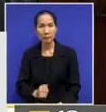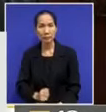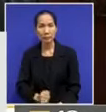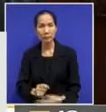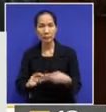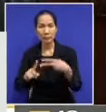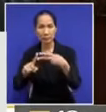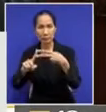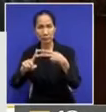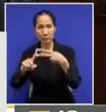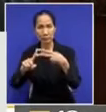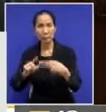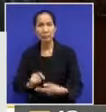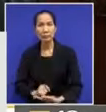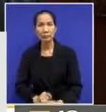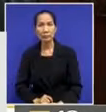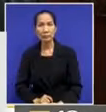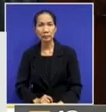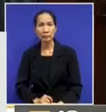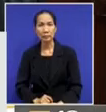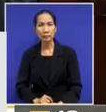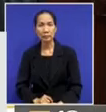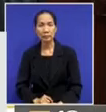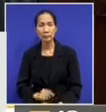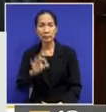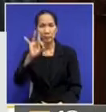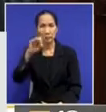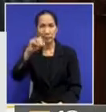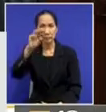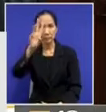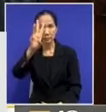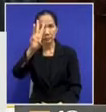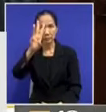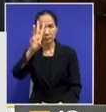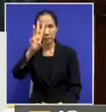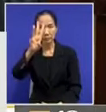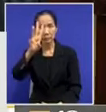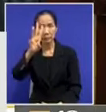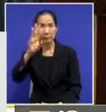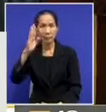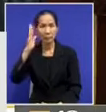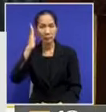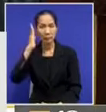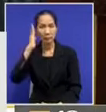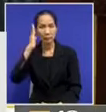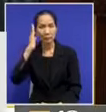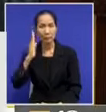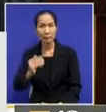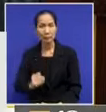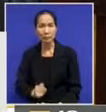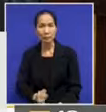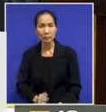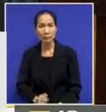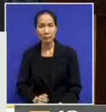ธรจุ้งลุงเล็กจึ้งลุงกิจครับ 86พลเอกจิรพงษ์วรรณรัต